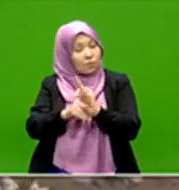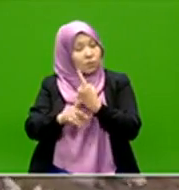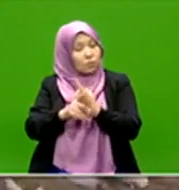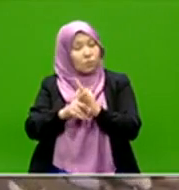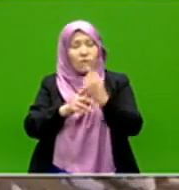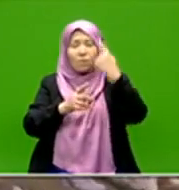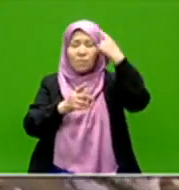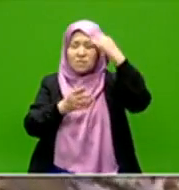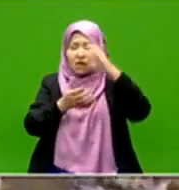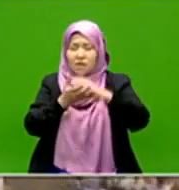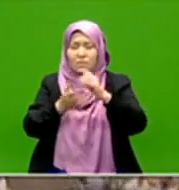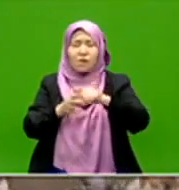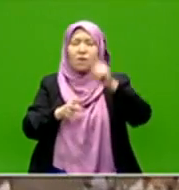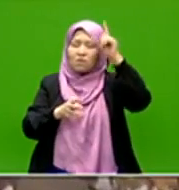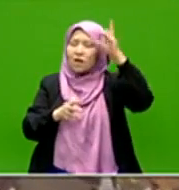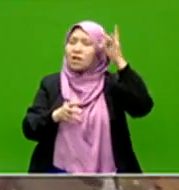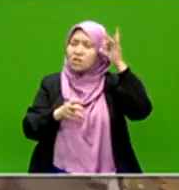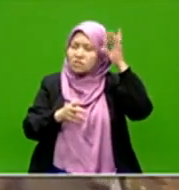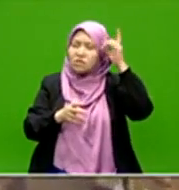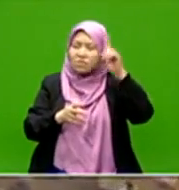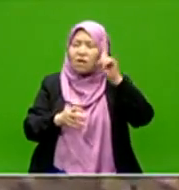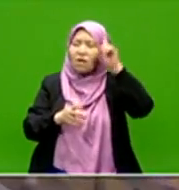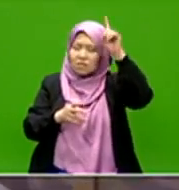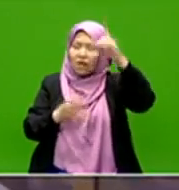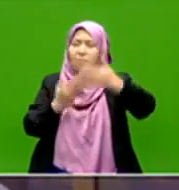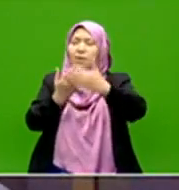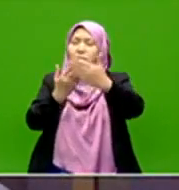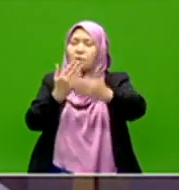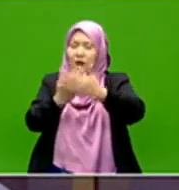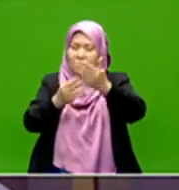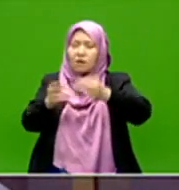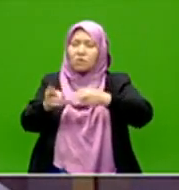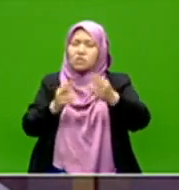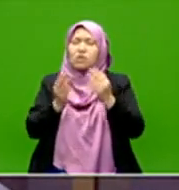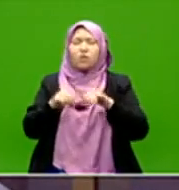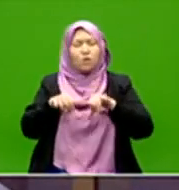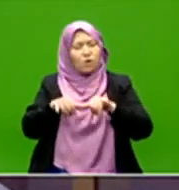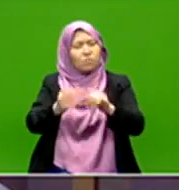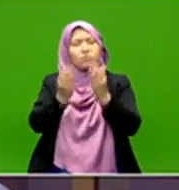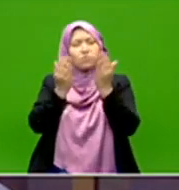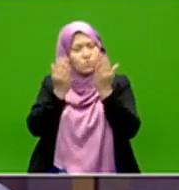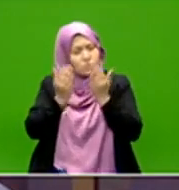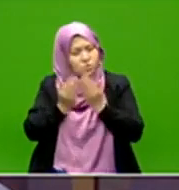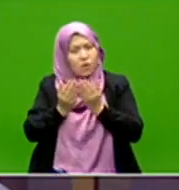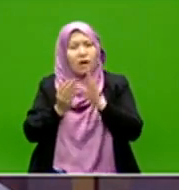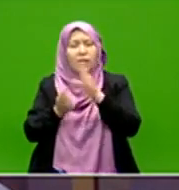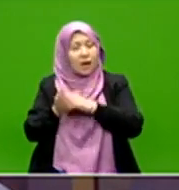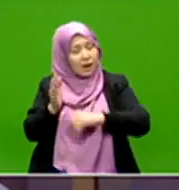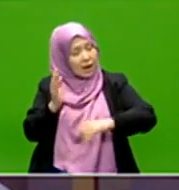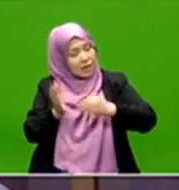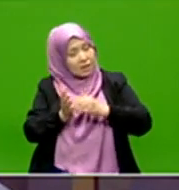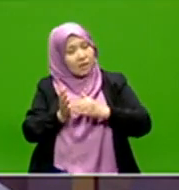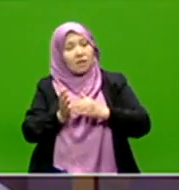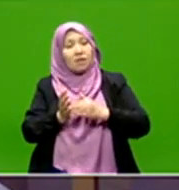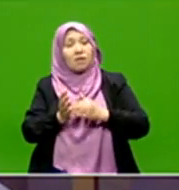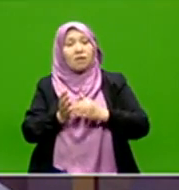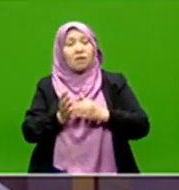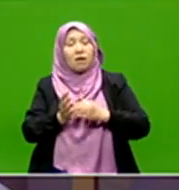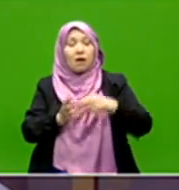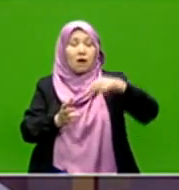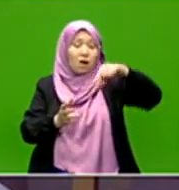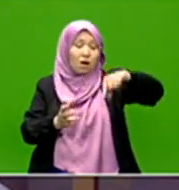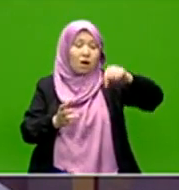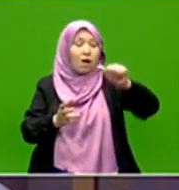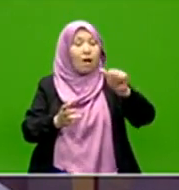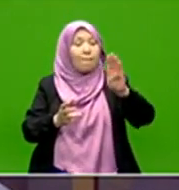takwa. Betul, maka insya-Allah Allah mudahkan urusan. Kita doa teruslah ustaznya. Dan lebih daripada itu, yang Qabil tidak